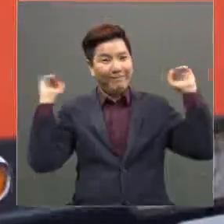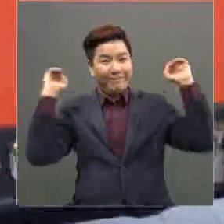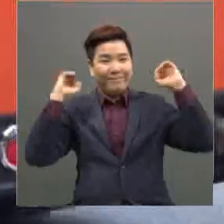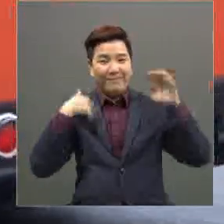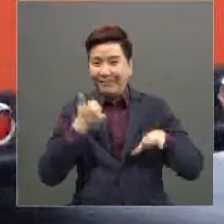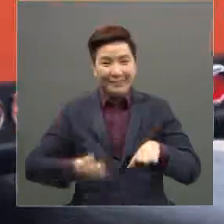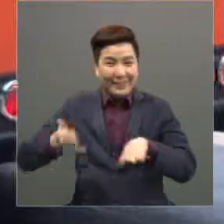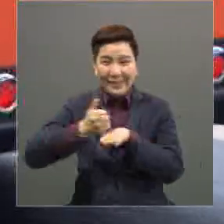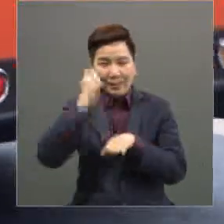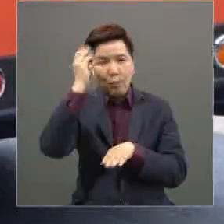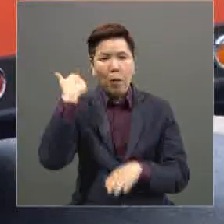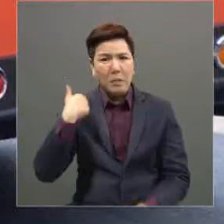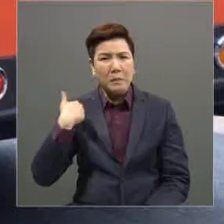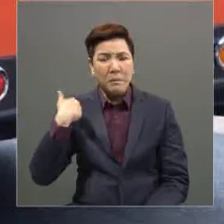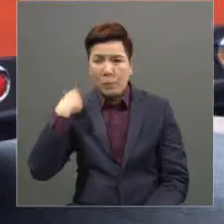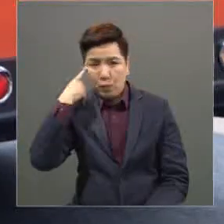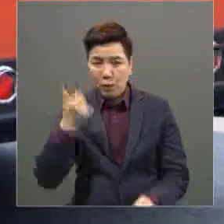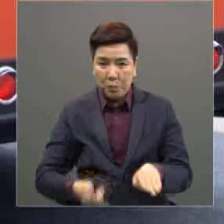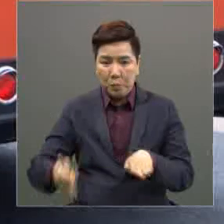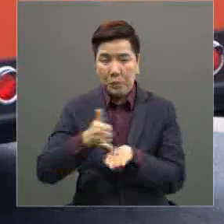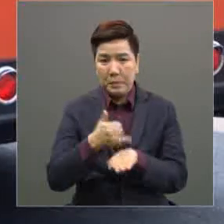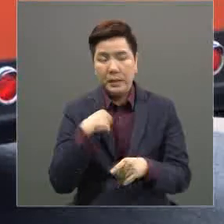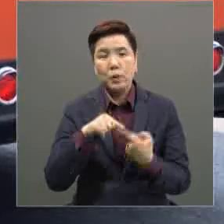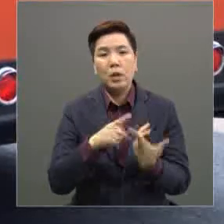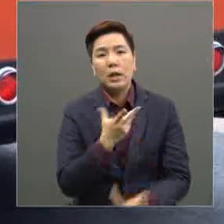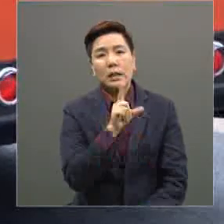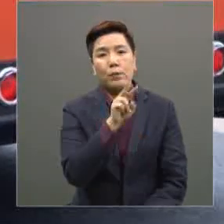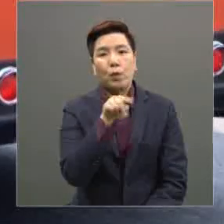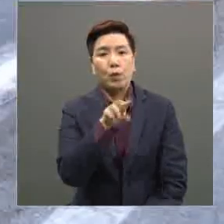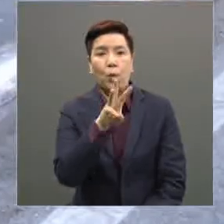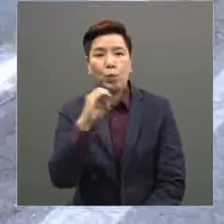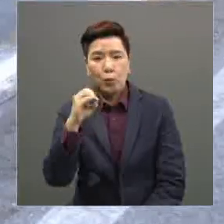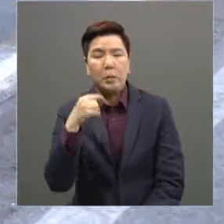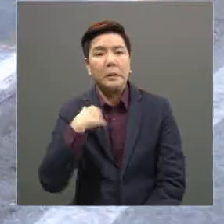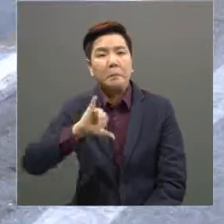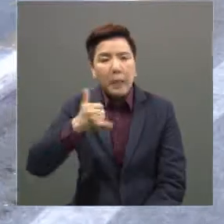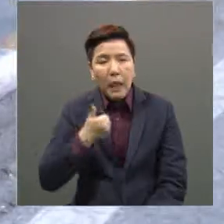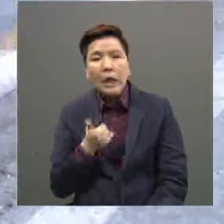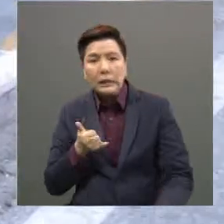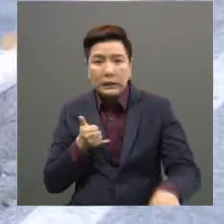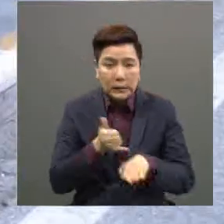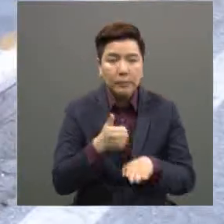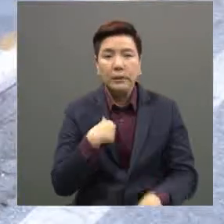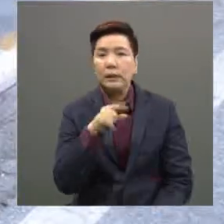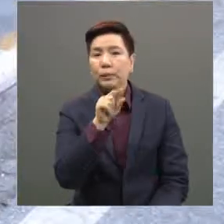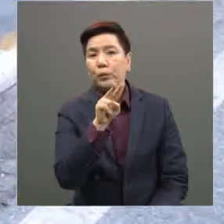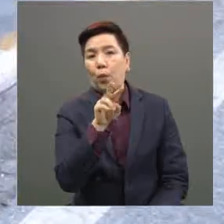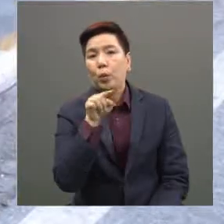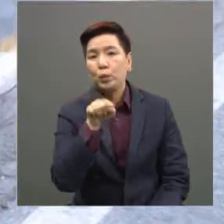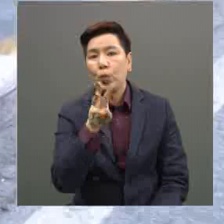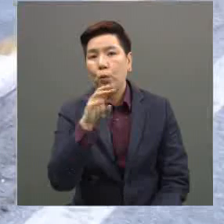ที่เหลือนะครับเคยใช้บริการนั้นมีอยู่ประมาณ 22.60% ใช้เป็นบางครั้งนะครับ 22.60% นะครับ